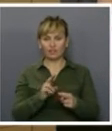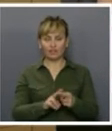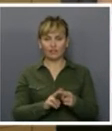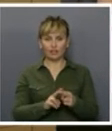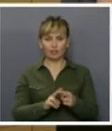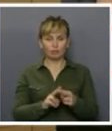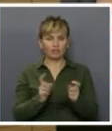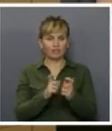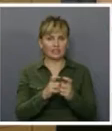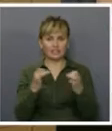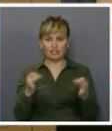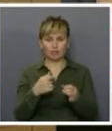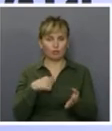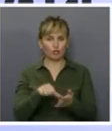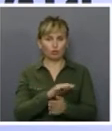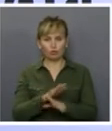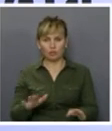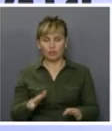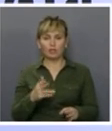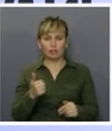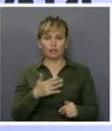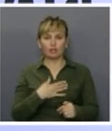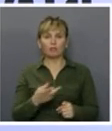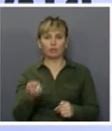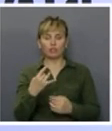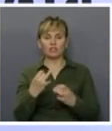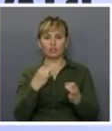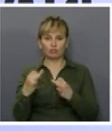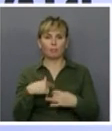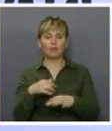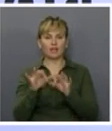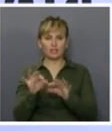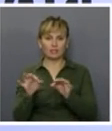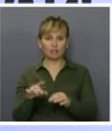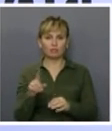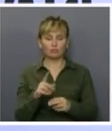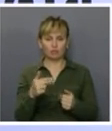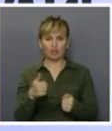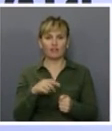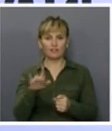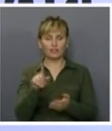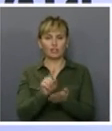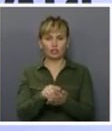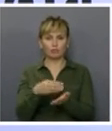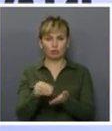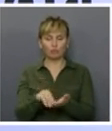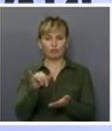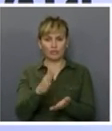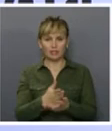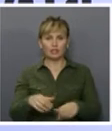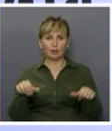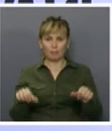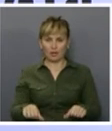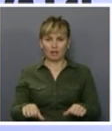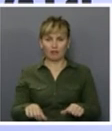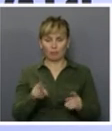не участвуем. Да, к нам приходят за консультациями, мы консультируем, что, ребята, да, вы должны приобретать, у вас есть право